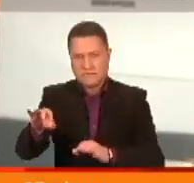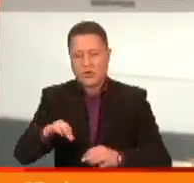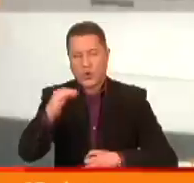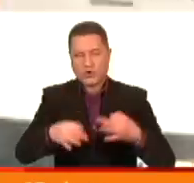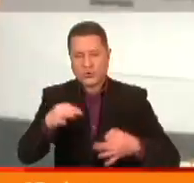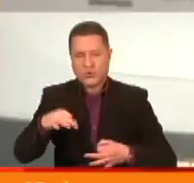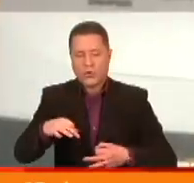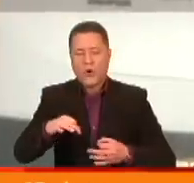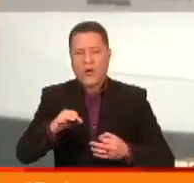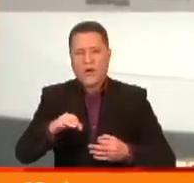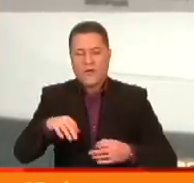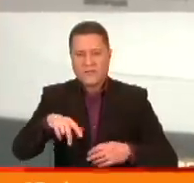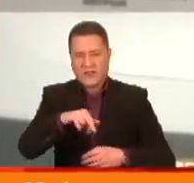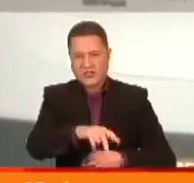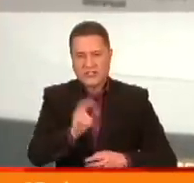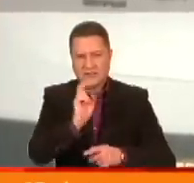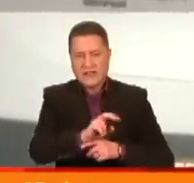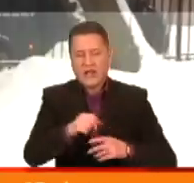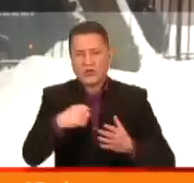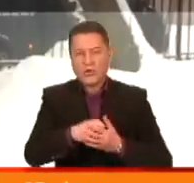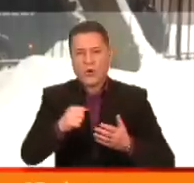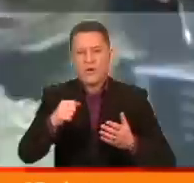оплески рідних і вигуки «Слава Україні!».